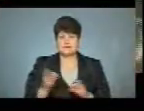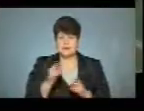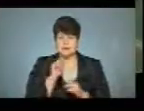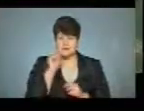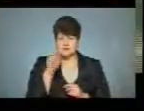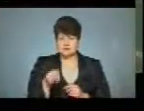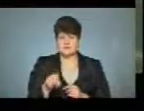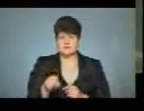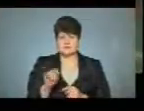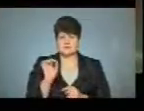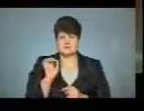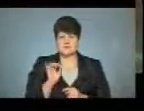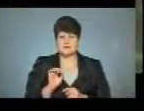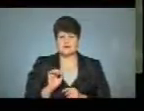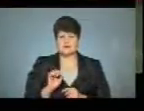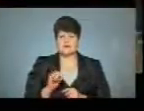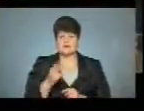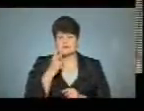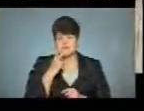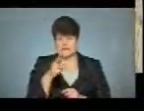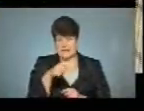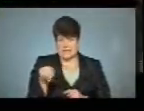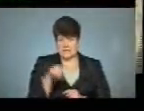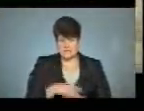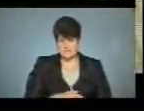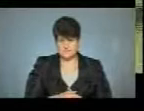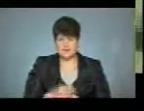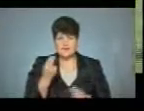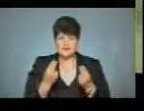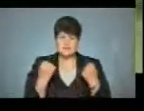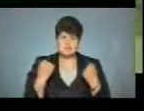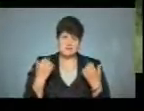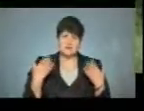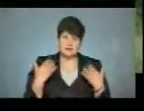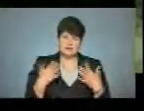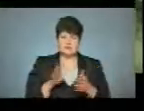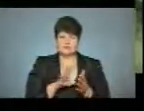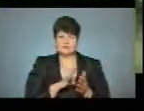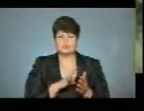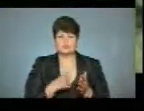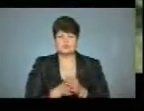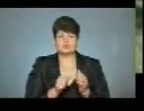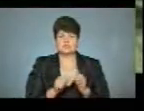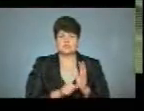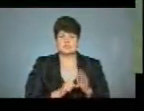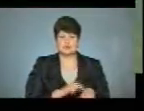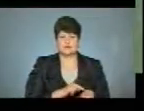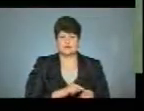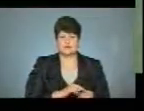так воно ставляти і дивитися на кільце. Ігри, спортивні канікули тривали до 16-ї